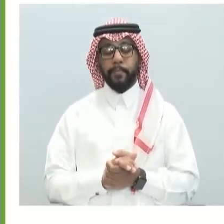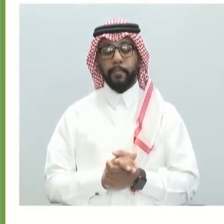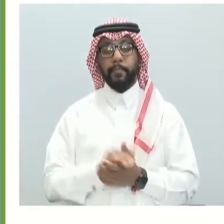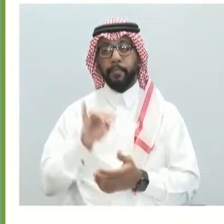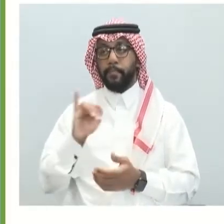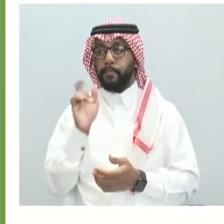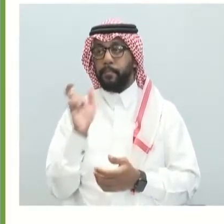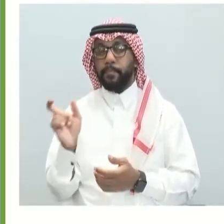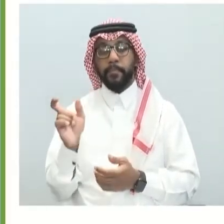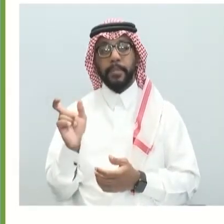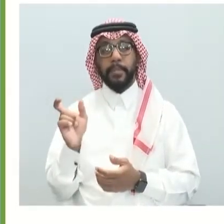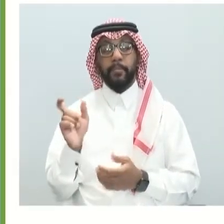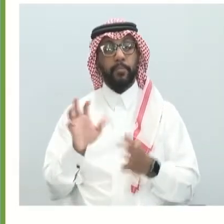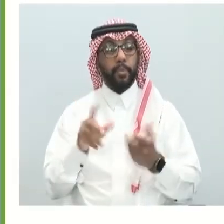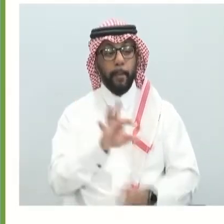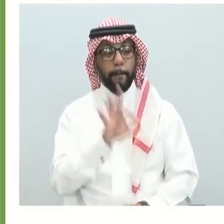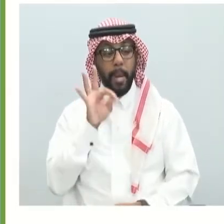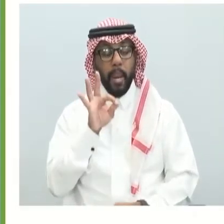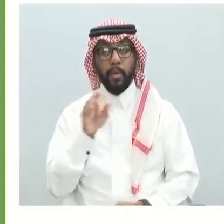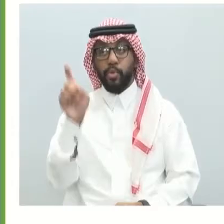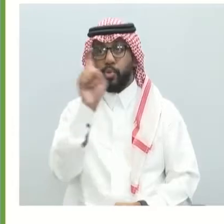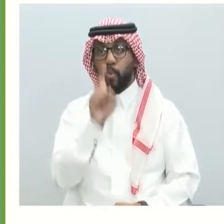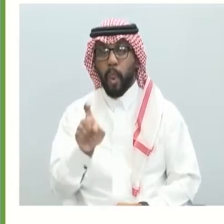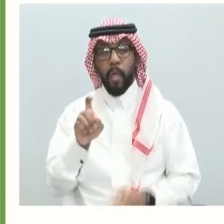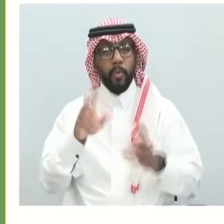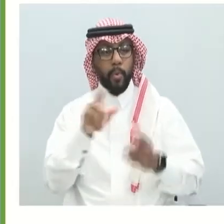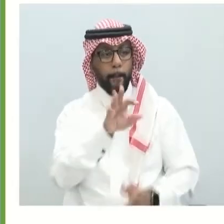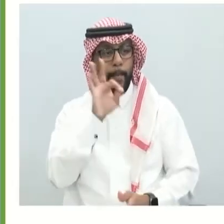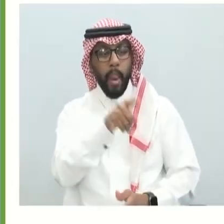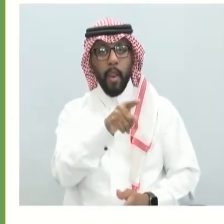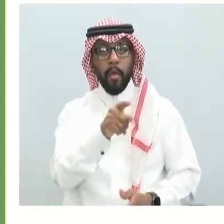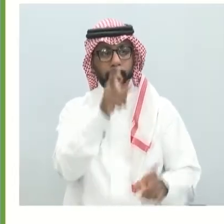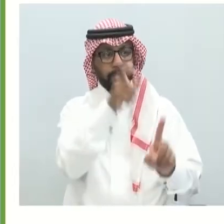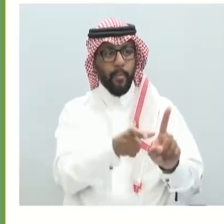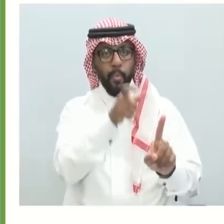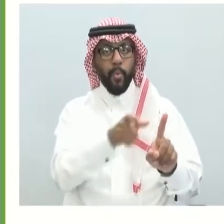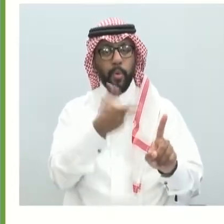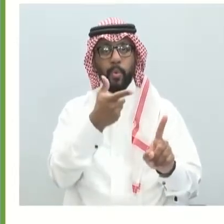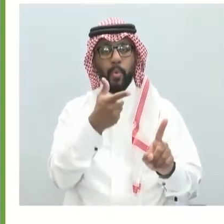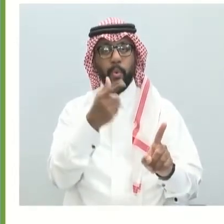من وهي للسؤال عن الفاعل العاقل